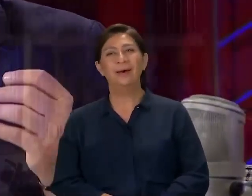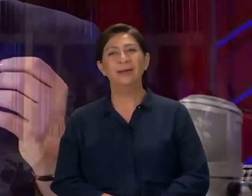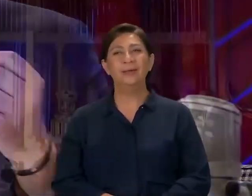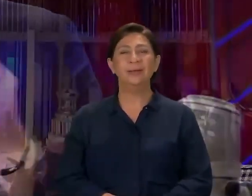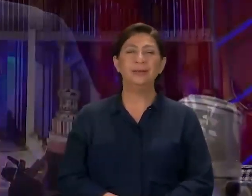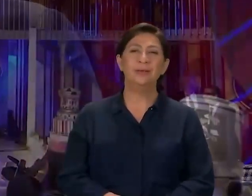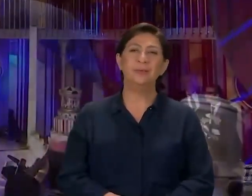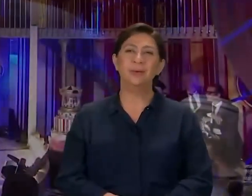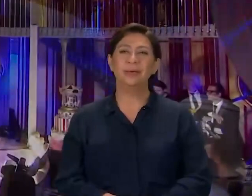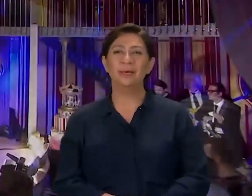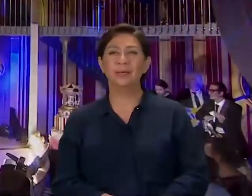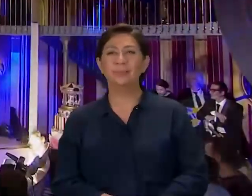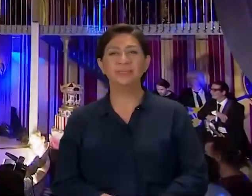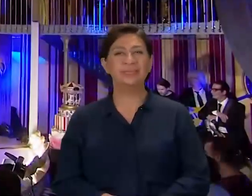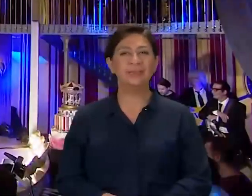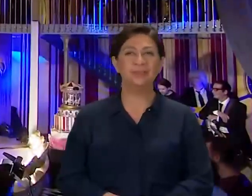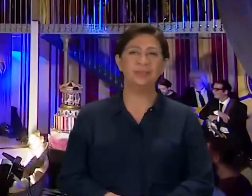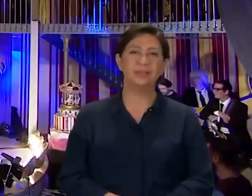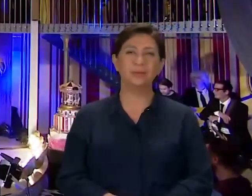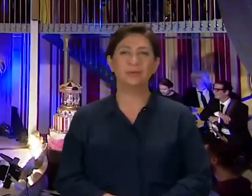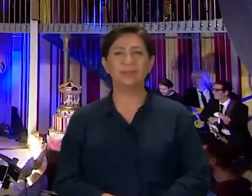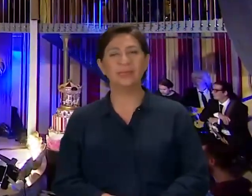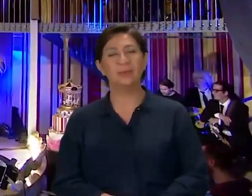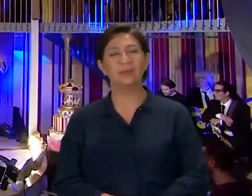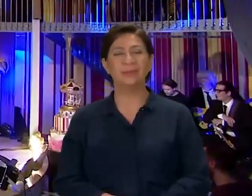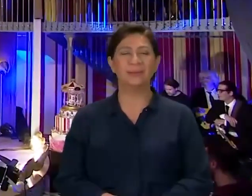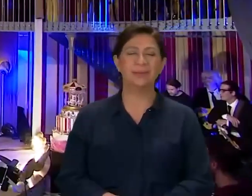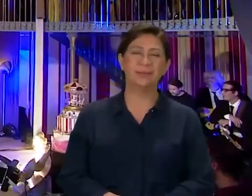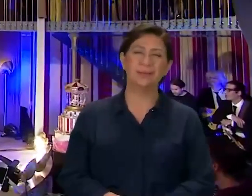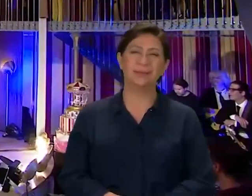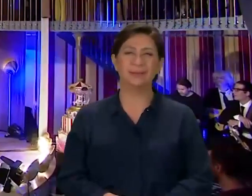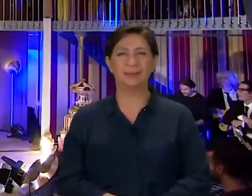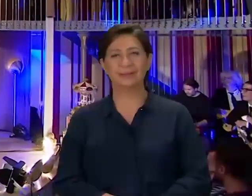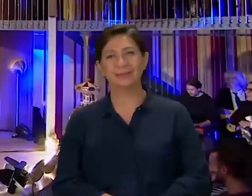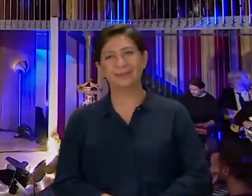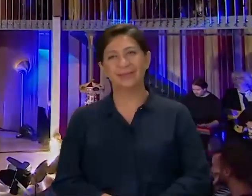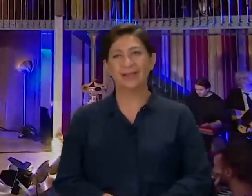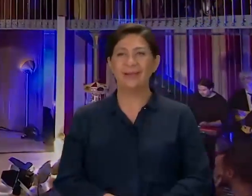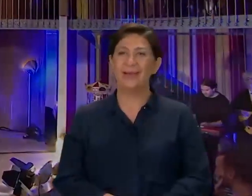Μη μιλάς θα φύγω σε ένα τέταρτο